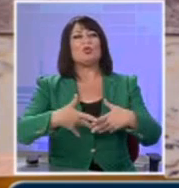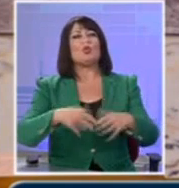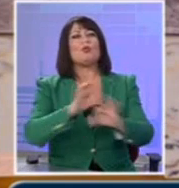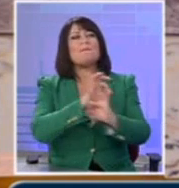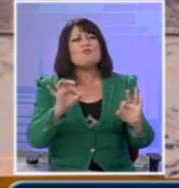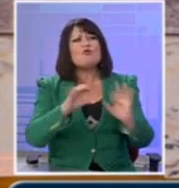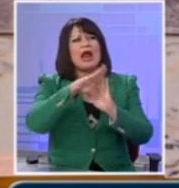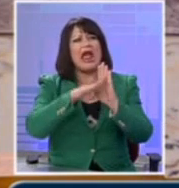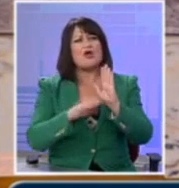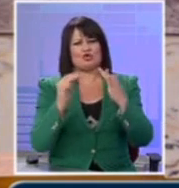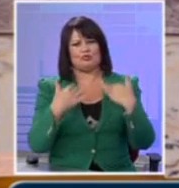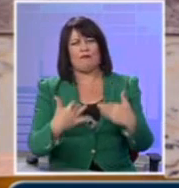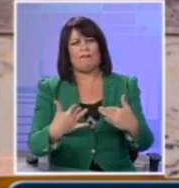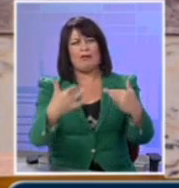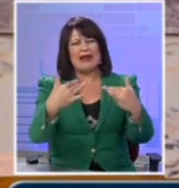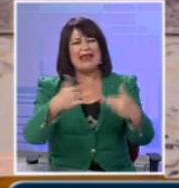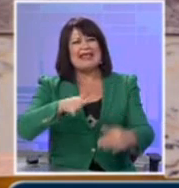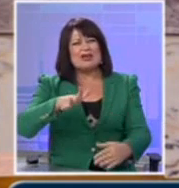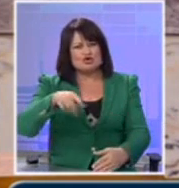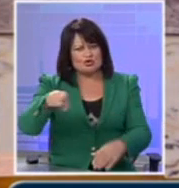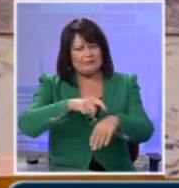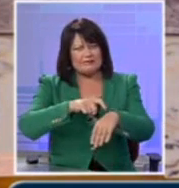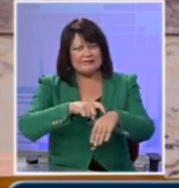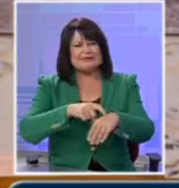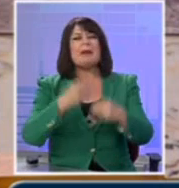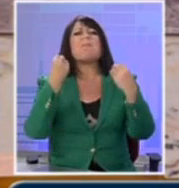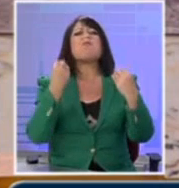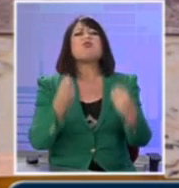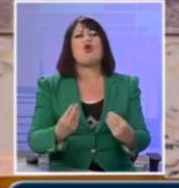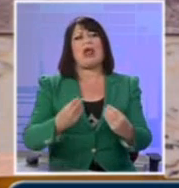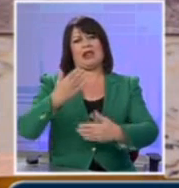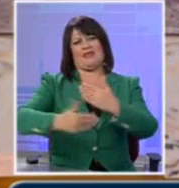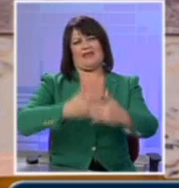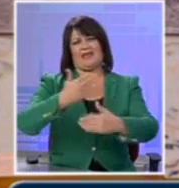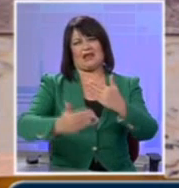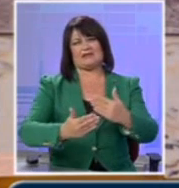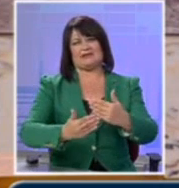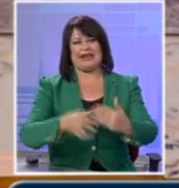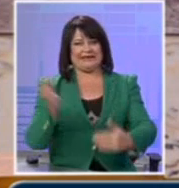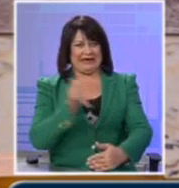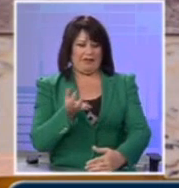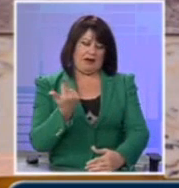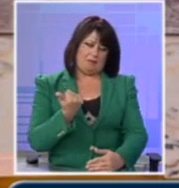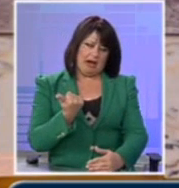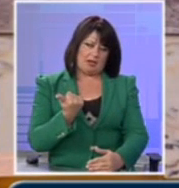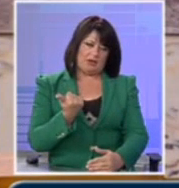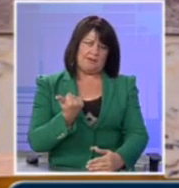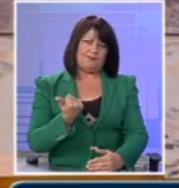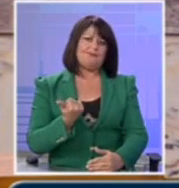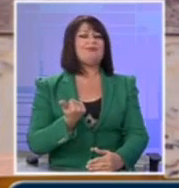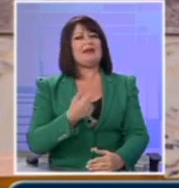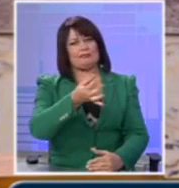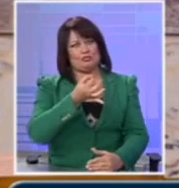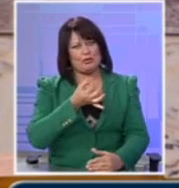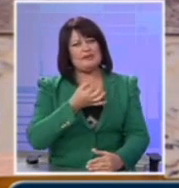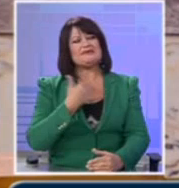του κανονισμού, αλλά είναι ίσως για την ώρα τουλάχιστον η καλύτερη διαδικασία, χωρίς να είναι όμως η άριστη, όχι για το λόγο που είπατε, αλλά